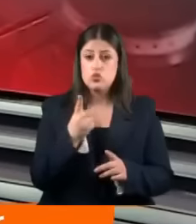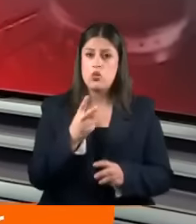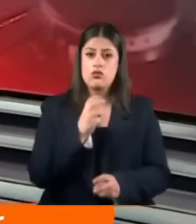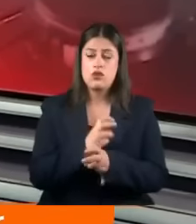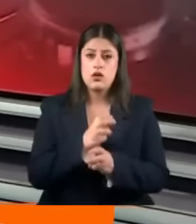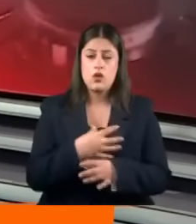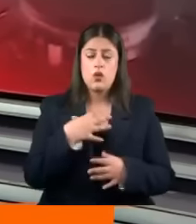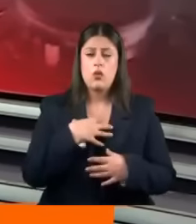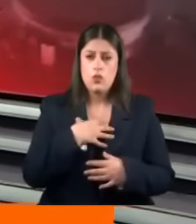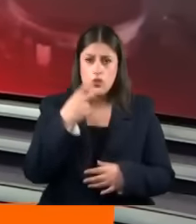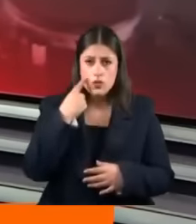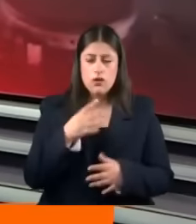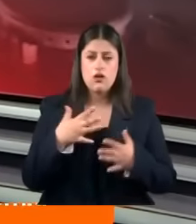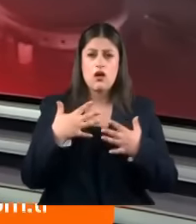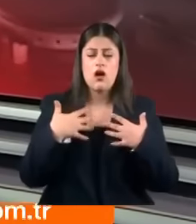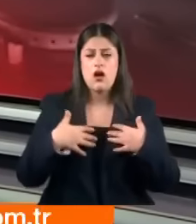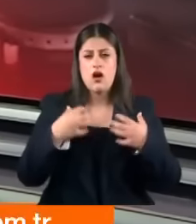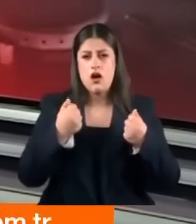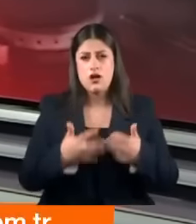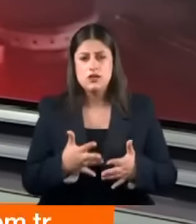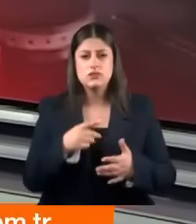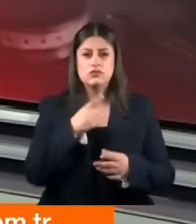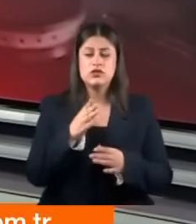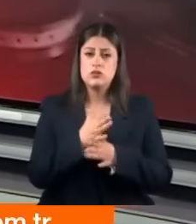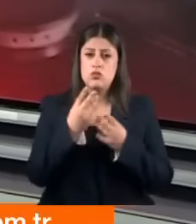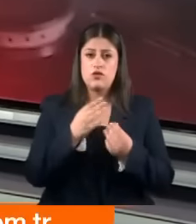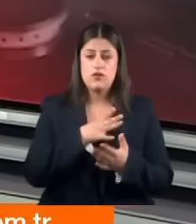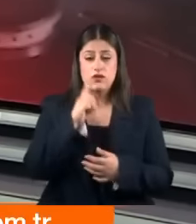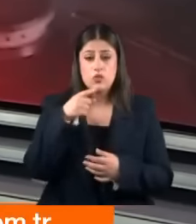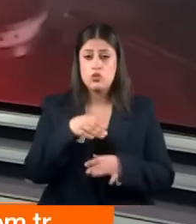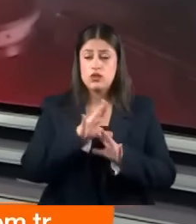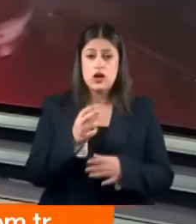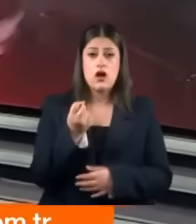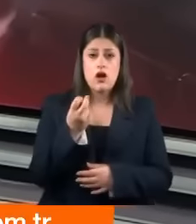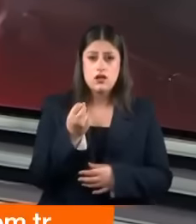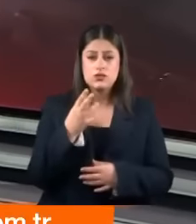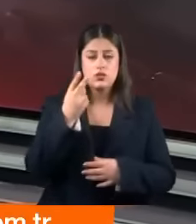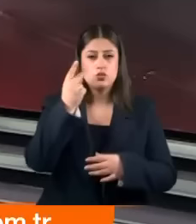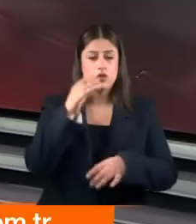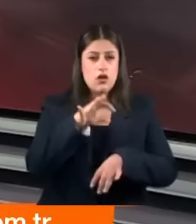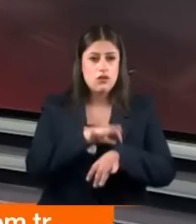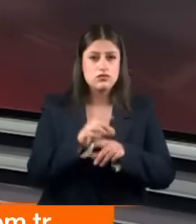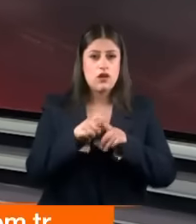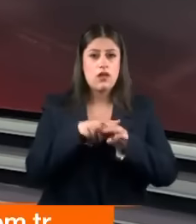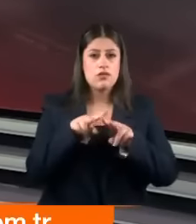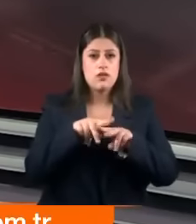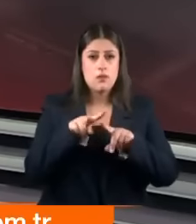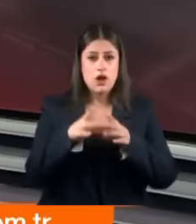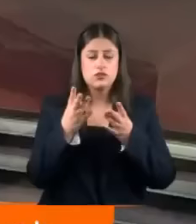Öksürük, nefes darlığı ve halsizliğe sebep oluyor. Sadece bu da değil, kanser ve demans hastalıklarına da davetiye çıkarıyor.